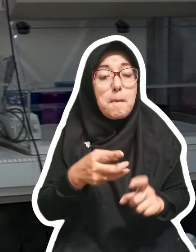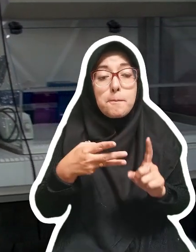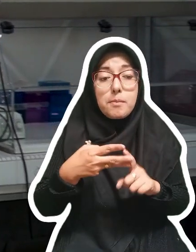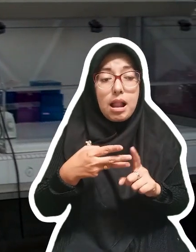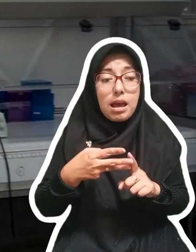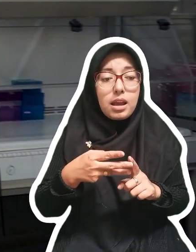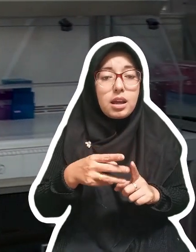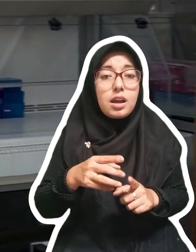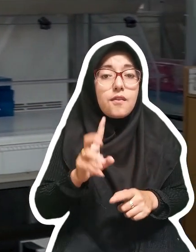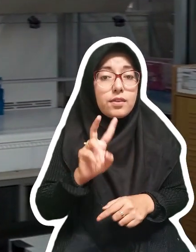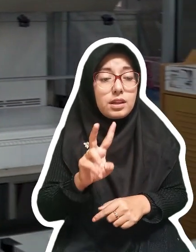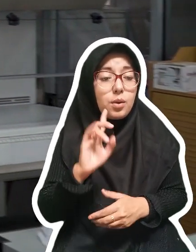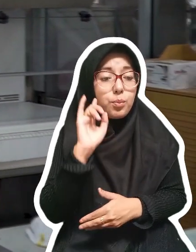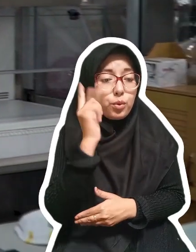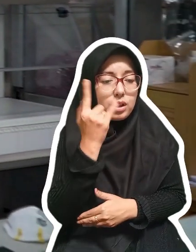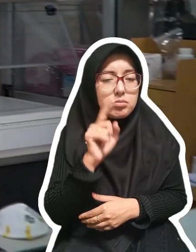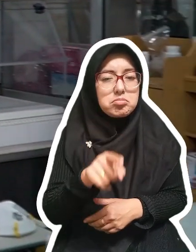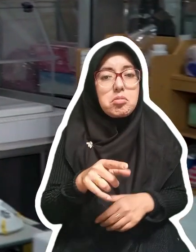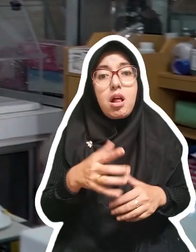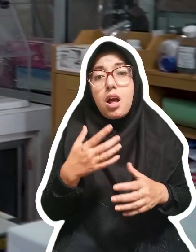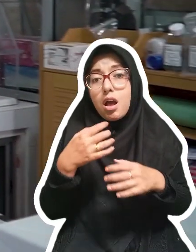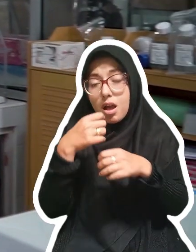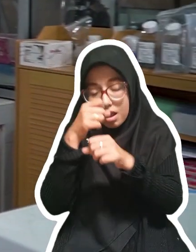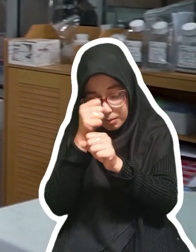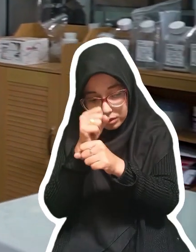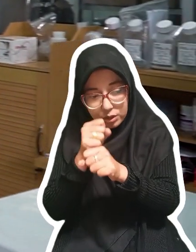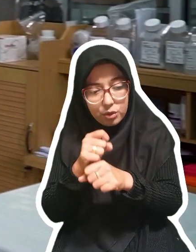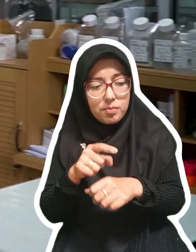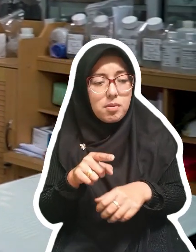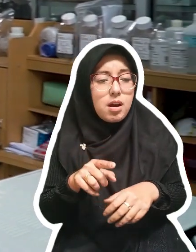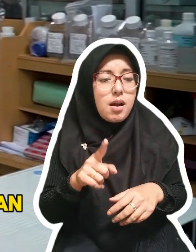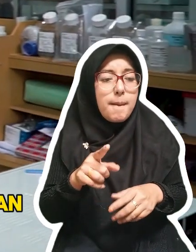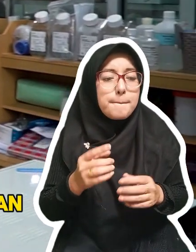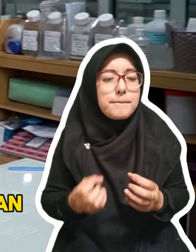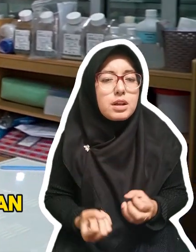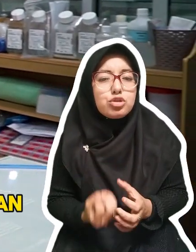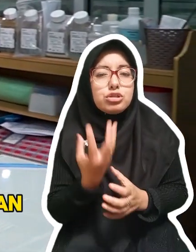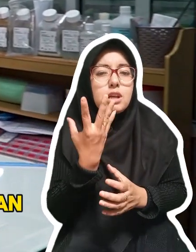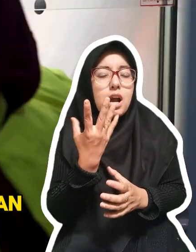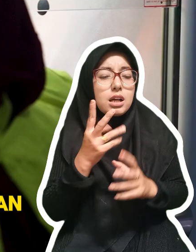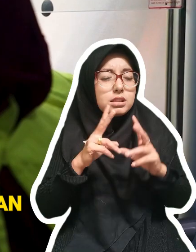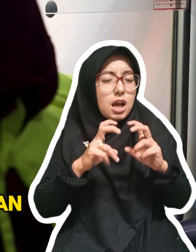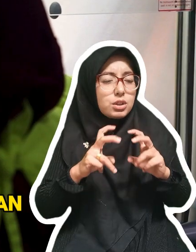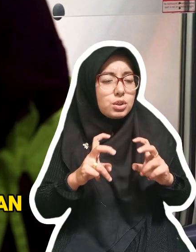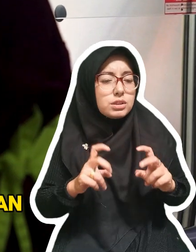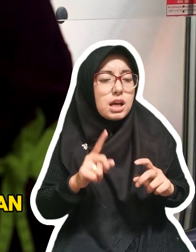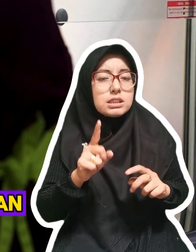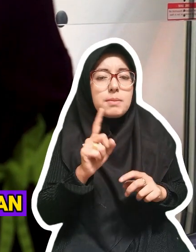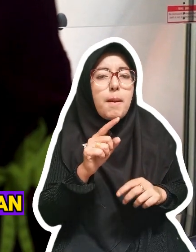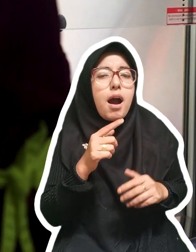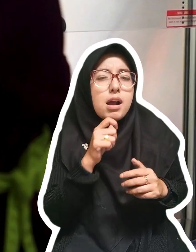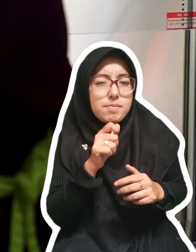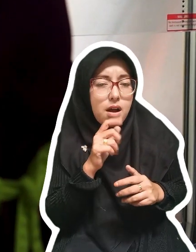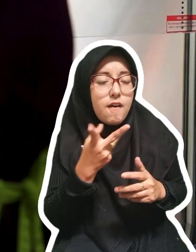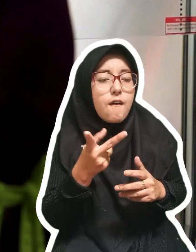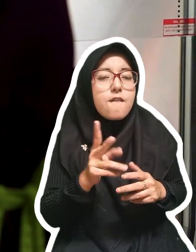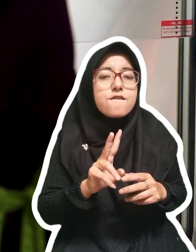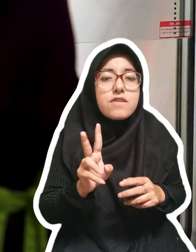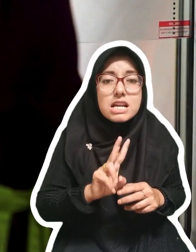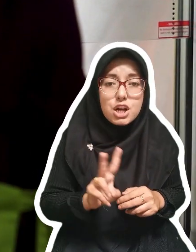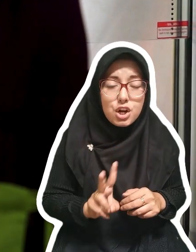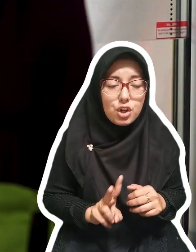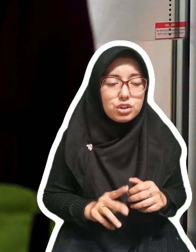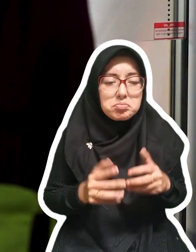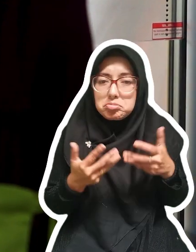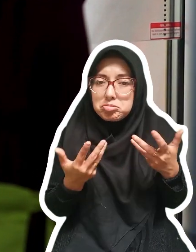Laboratorium Virologi di Balai Veteriner Bukit Tinggi merupakan laboratorium penunjang diagnosa penyakit-penyakit hewan yang disebabkan